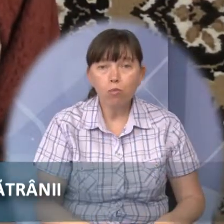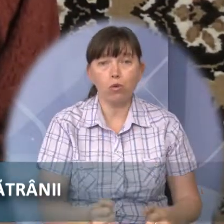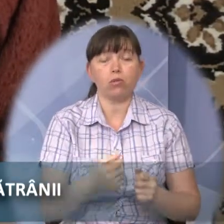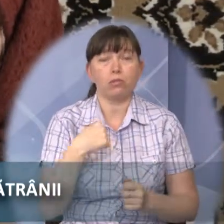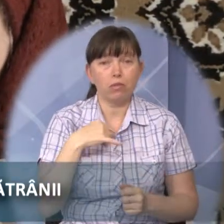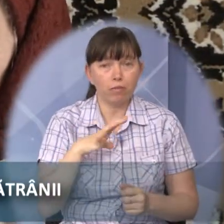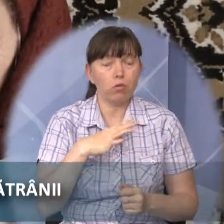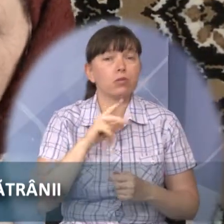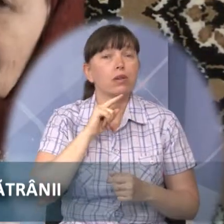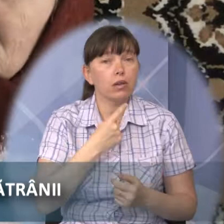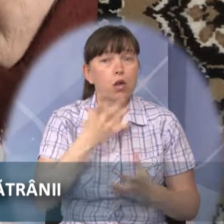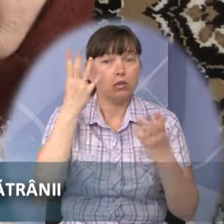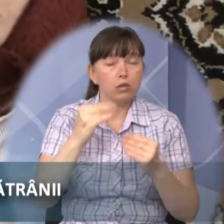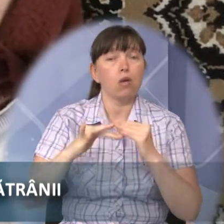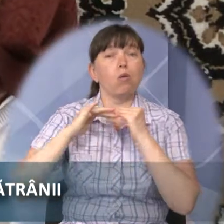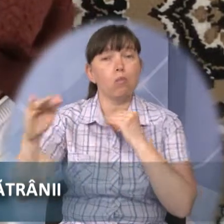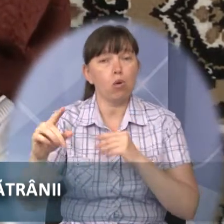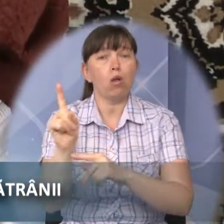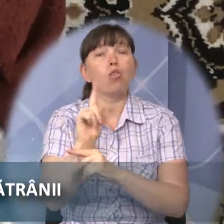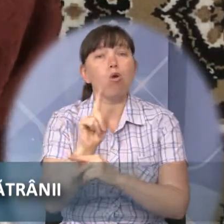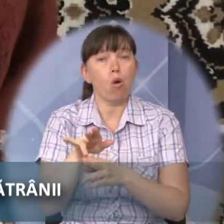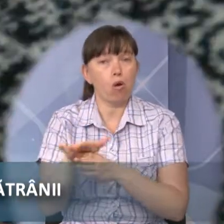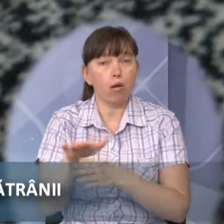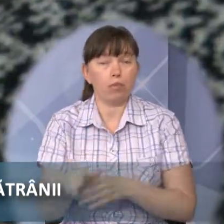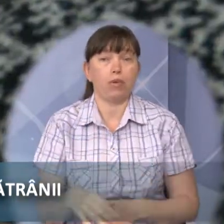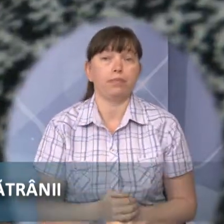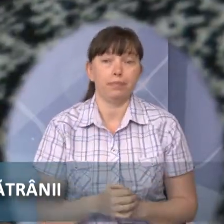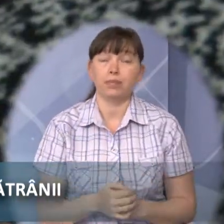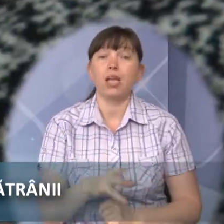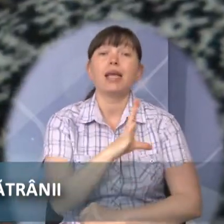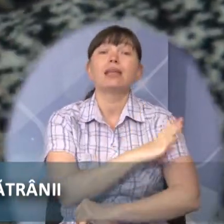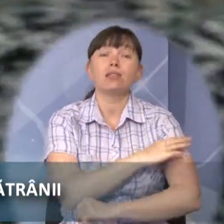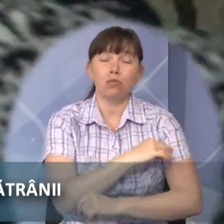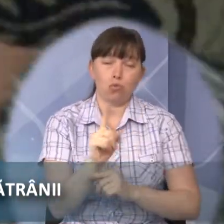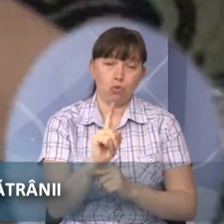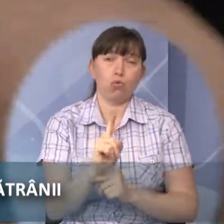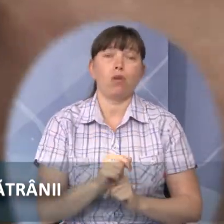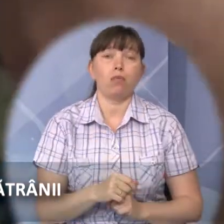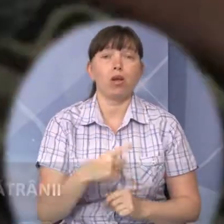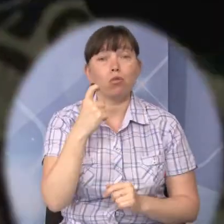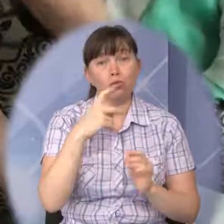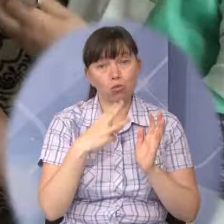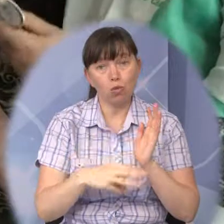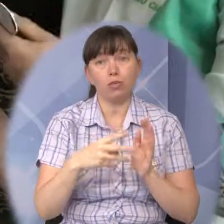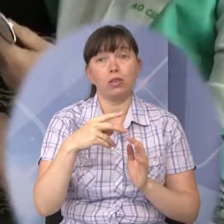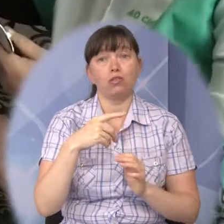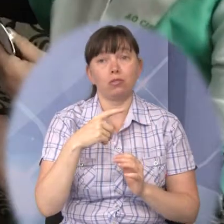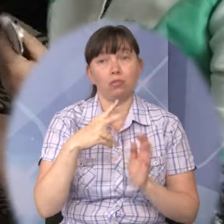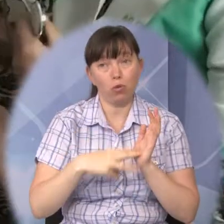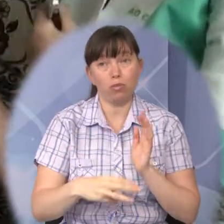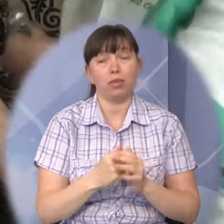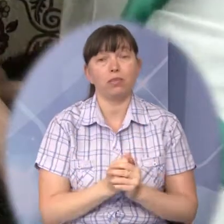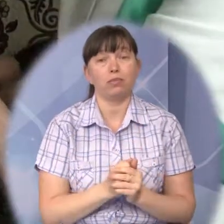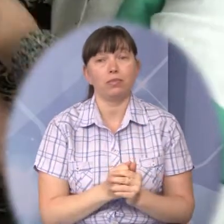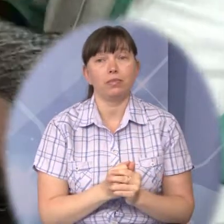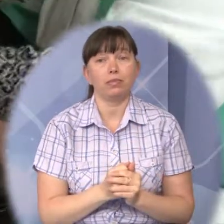când făceam casă, nu era greu, dar ziua lucram la deal la norme. Tensiunea e bună. Eu sunt 30 pe 80. Bună